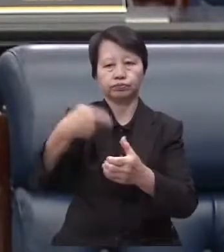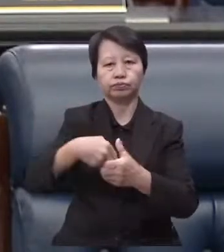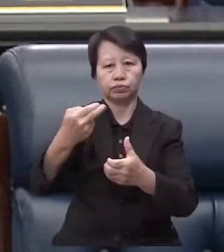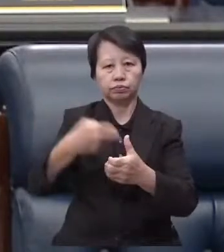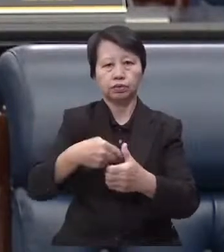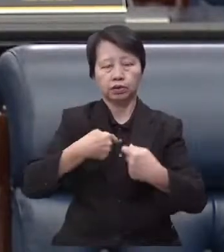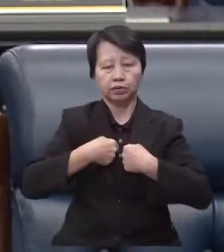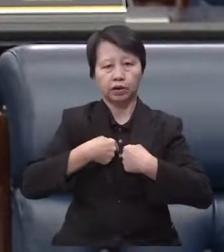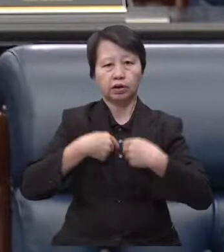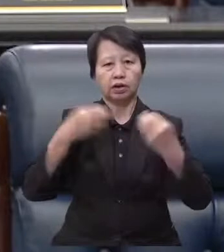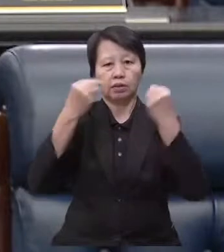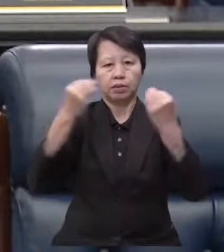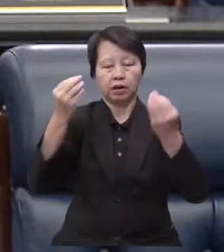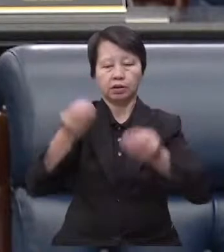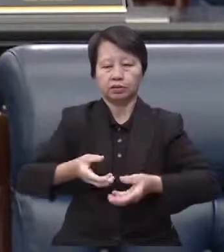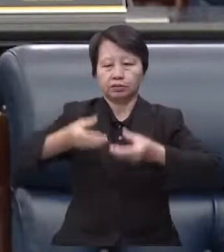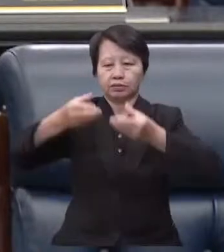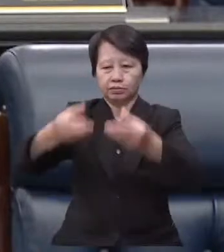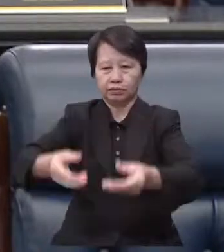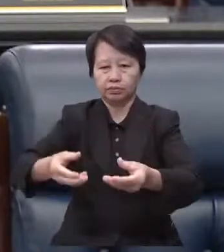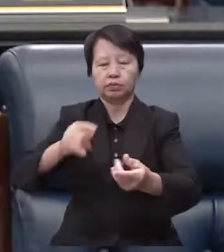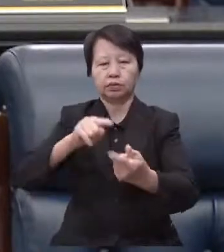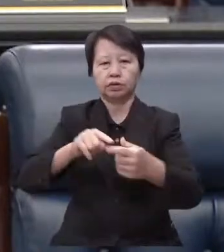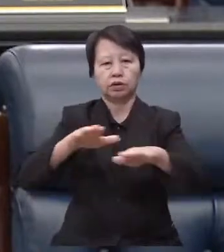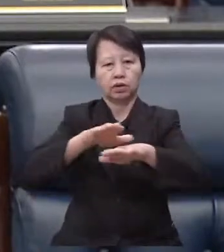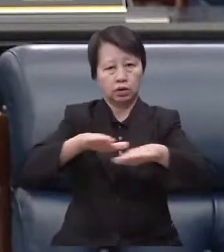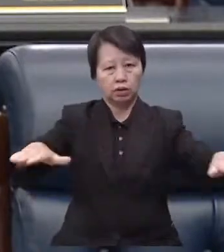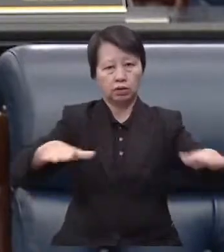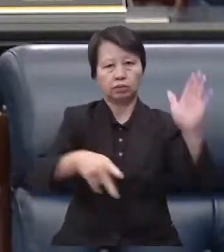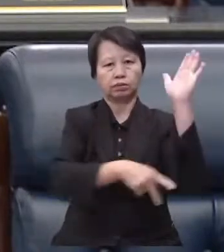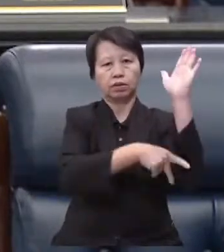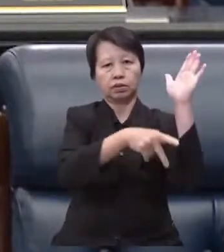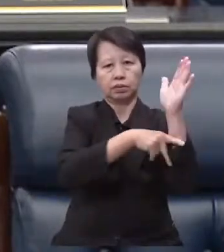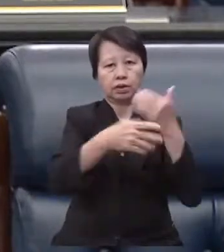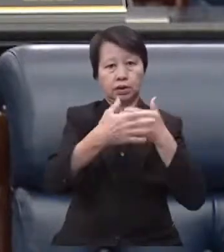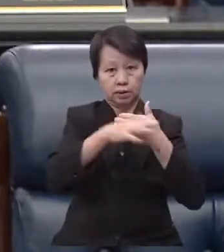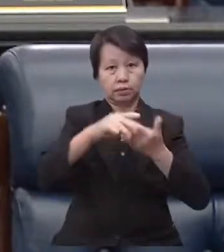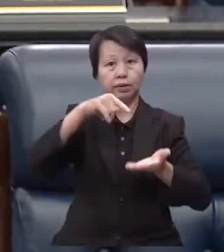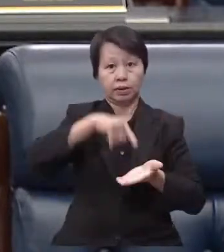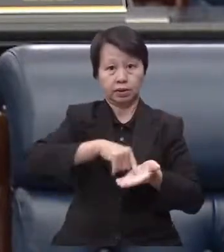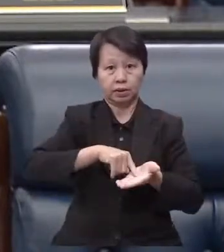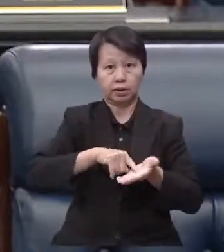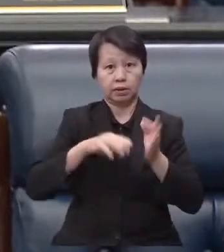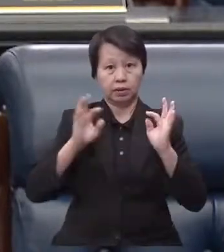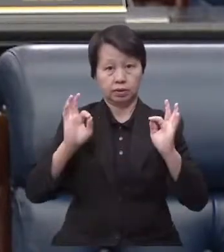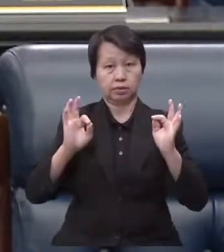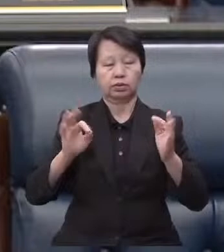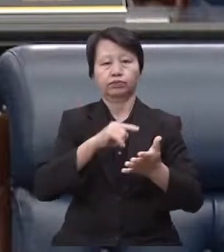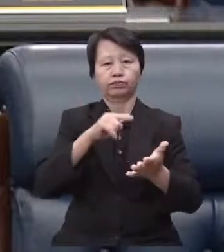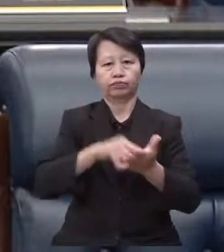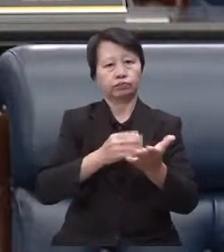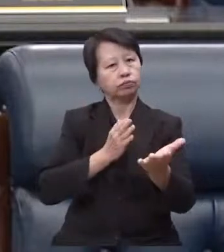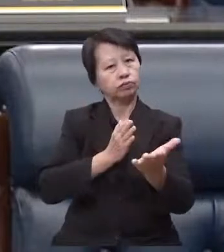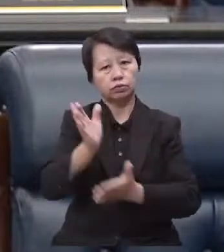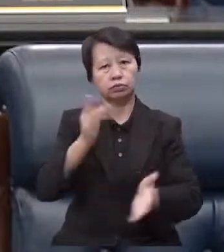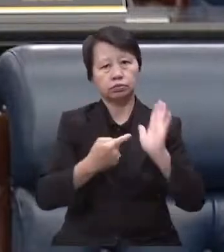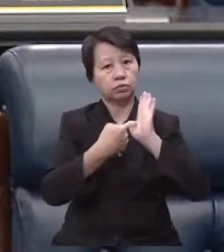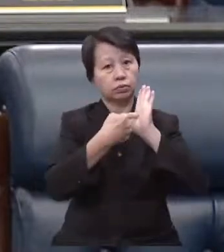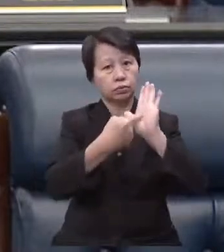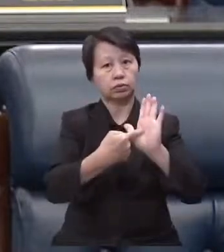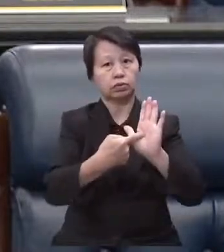majlis ringkas penyerahan sumbangan di lobi Parlimen selepas ini. Ini secara tidak langsung